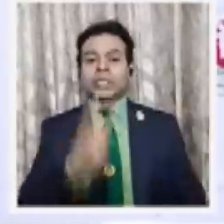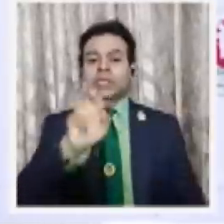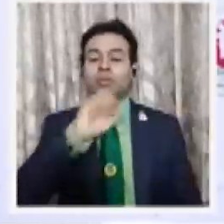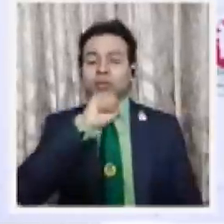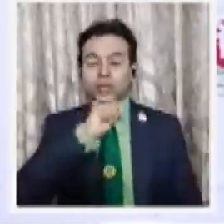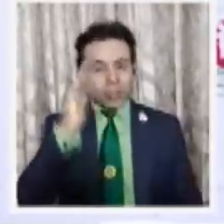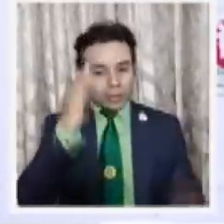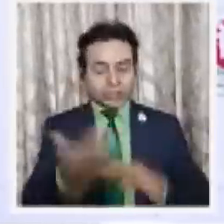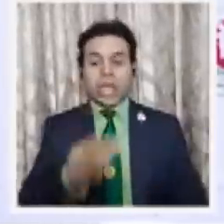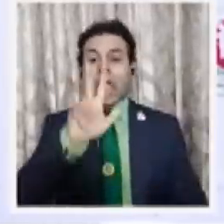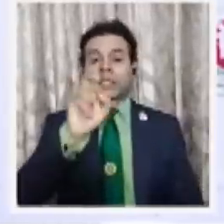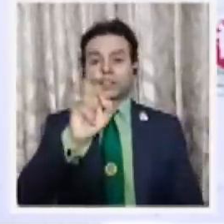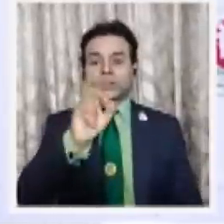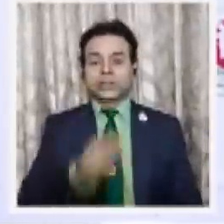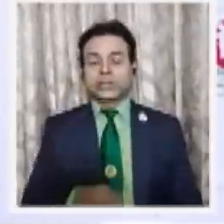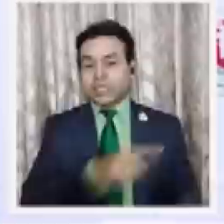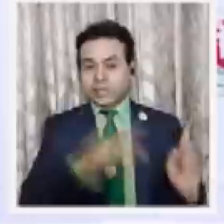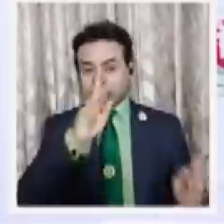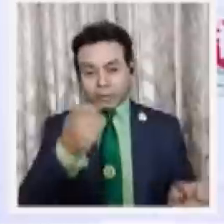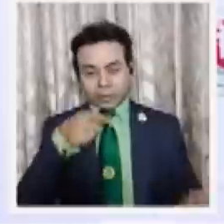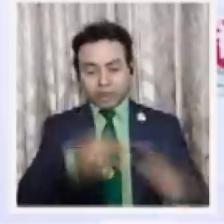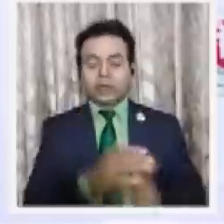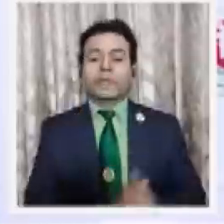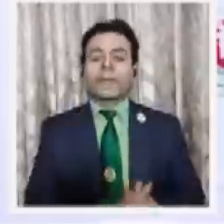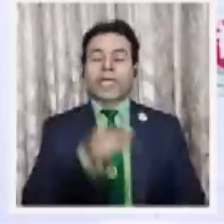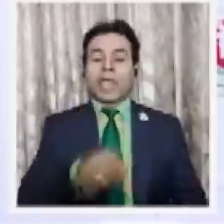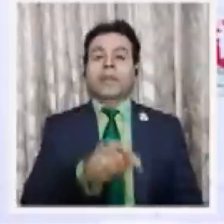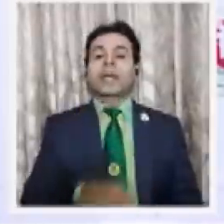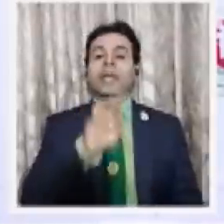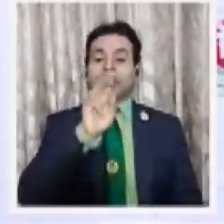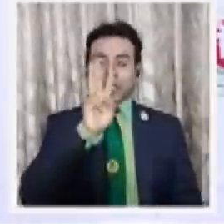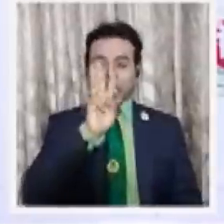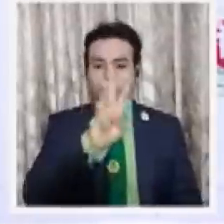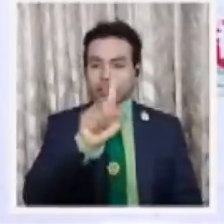0.67%, 11-20 বছরের 29 জন, 1.09%,